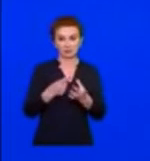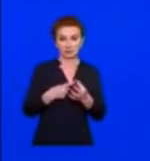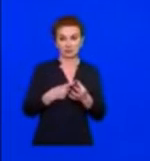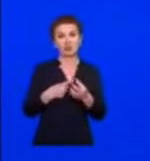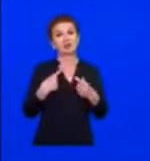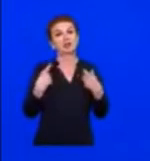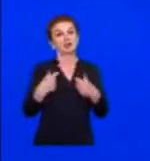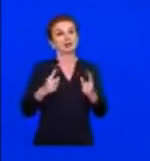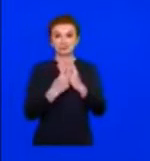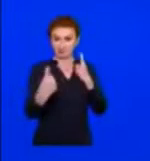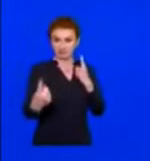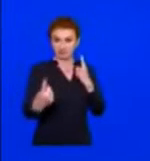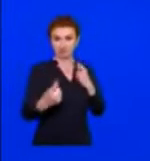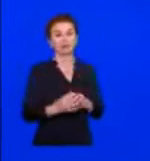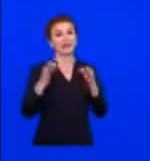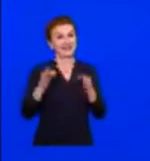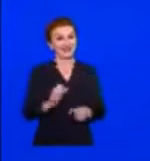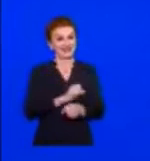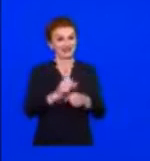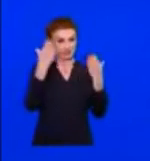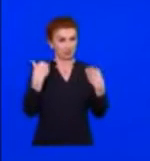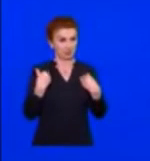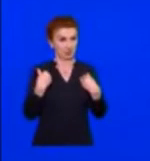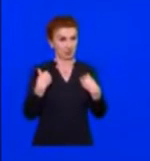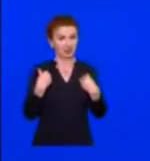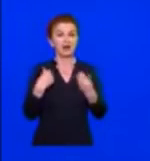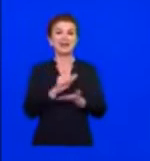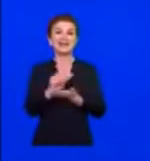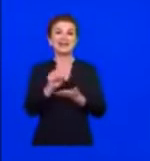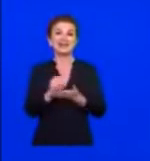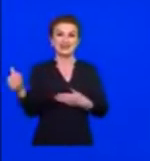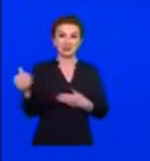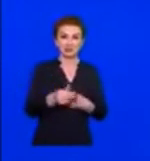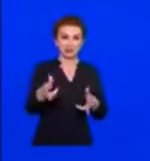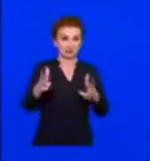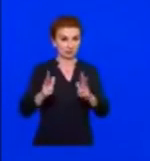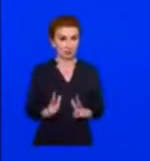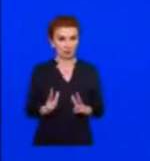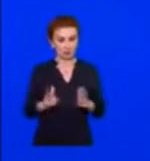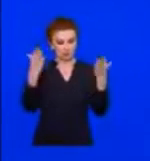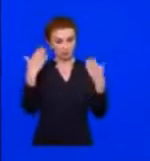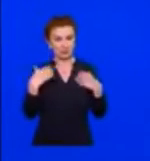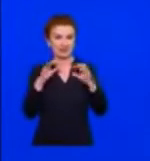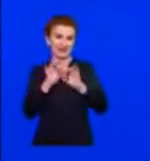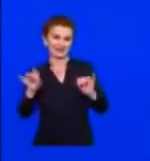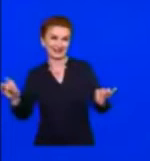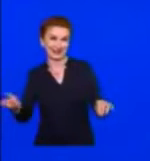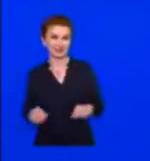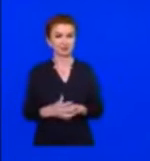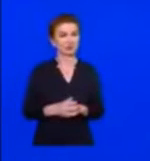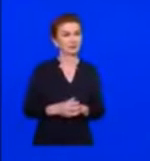dzisiaj ponad 11 tysięcy łóżek na oddziałach zakaźnych i w szpitalach jednoimiennych. Łóżek, które są